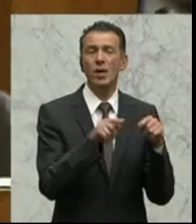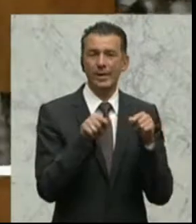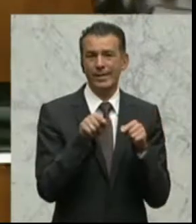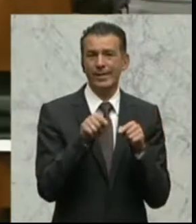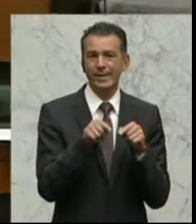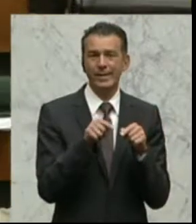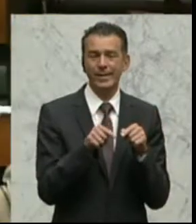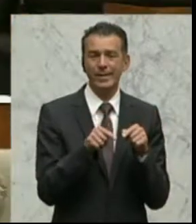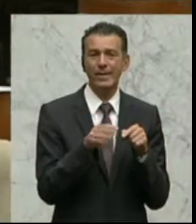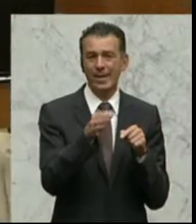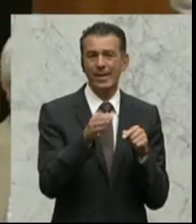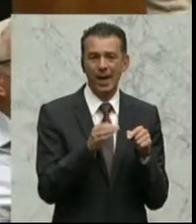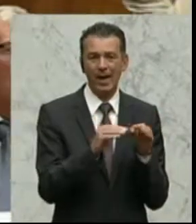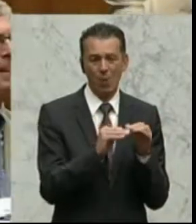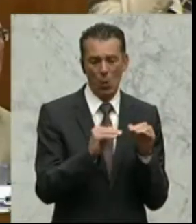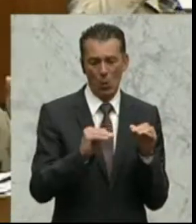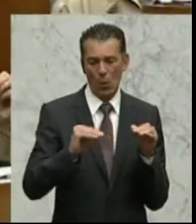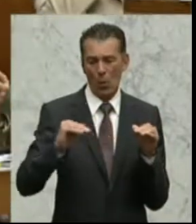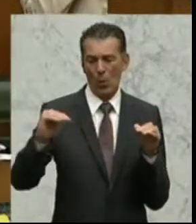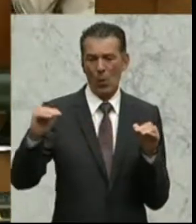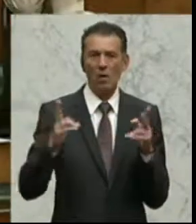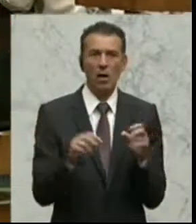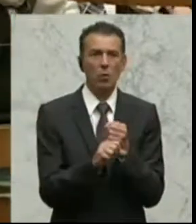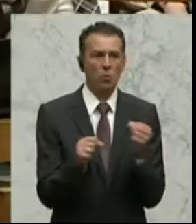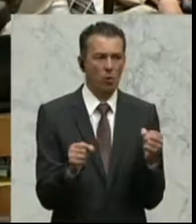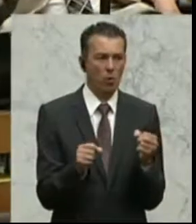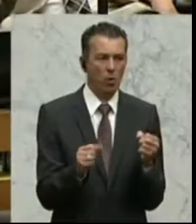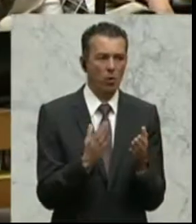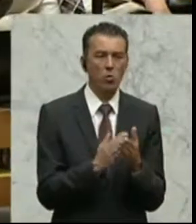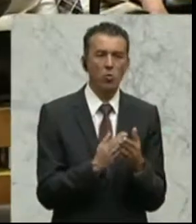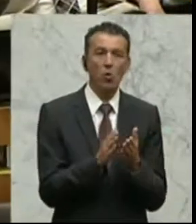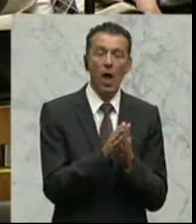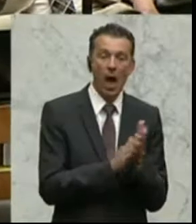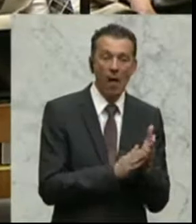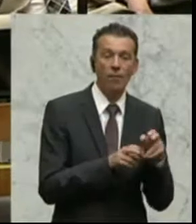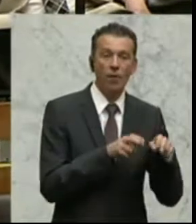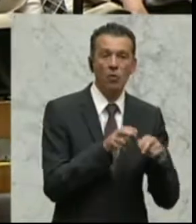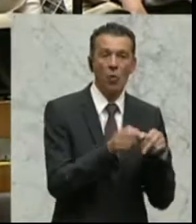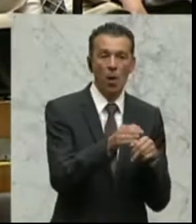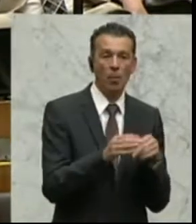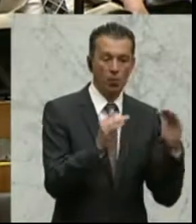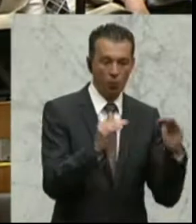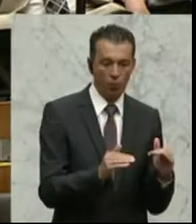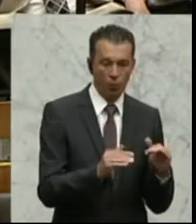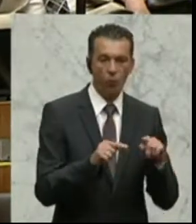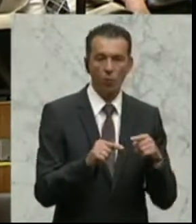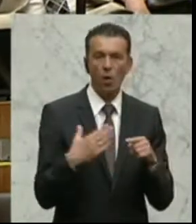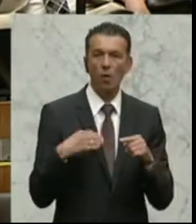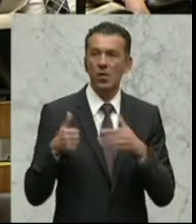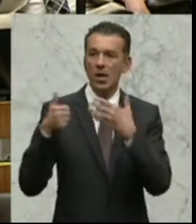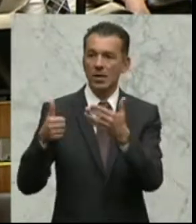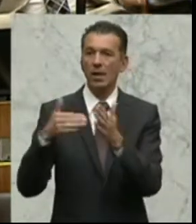dieses Tarifs. Weil es kann doch bitte nicht sein, dass wir zwar den Eingangssteuersatz senken, aber dann erst wieder bei 60.000 Euro